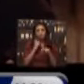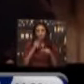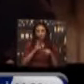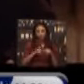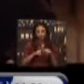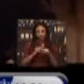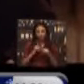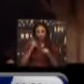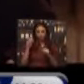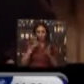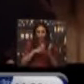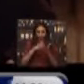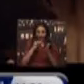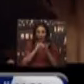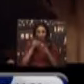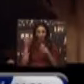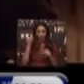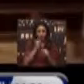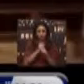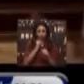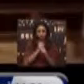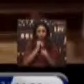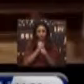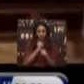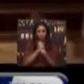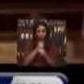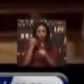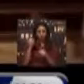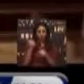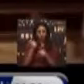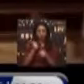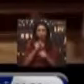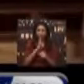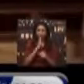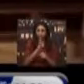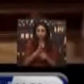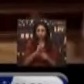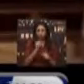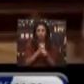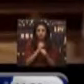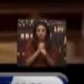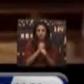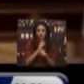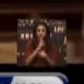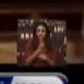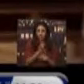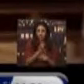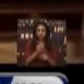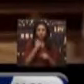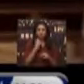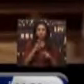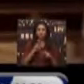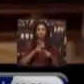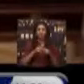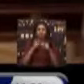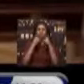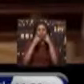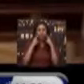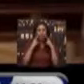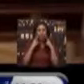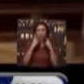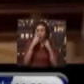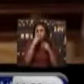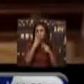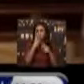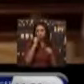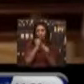ترضيني انا بالذات. عملتي نقلة غريبة جدا، شوفي يعني من بداية حضرتك وانت شغالة في لاين